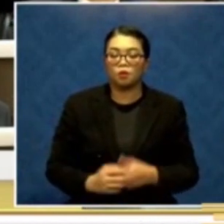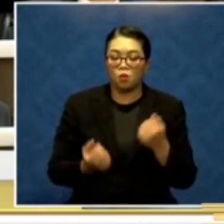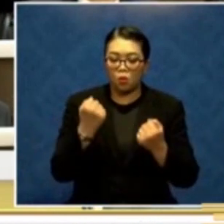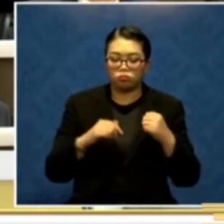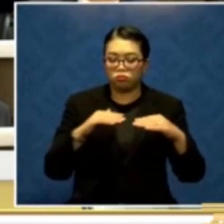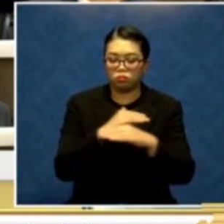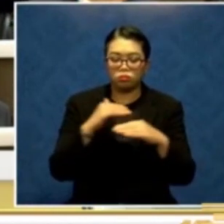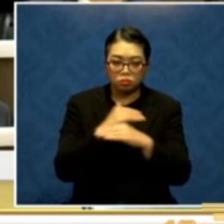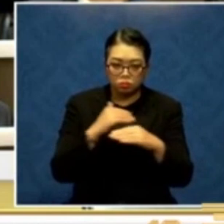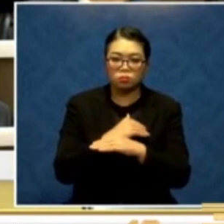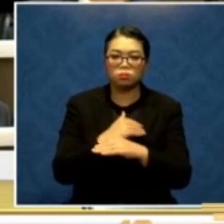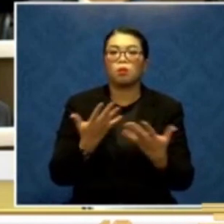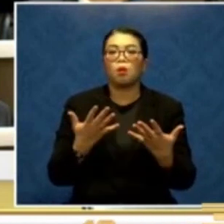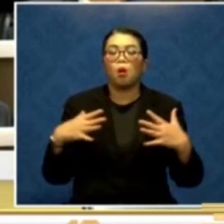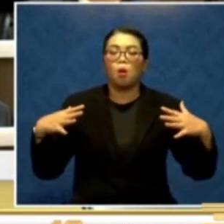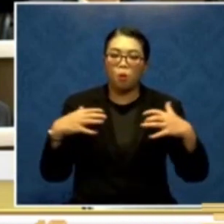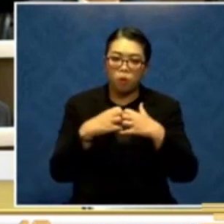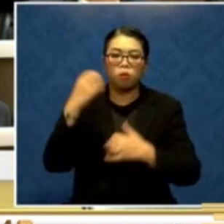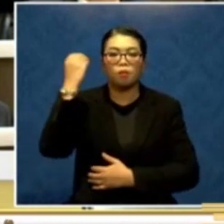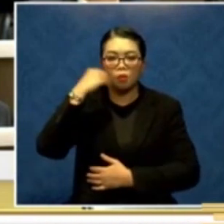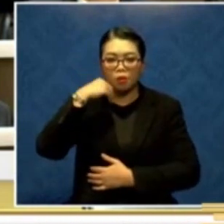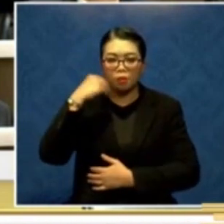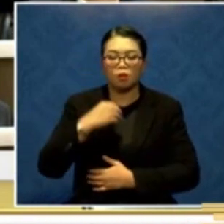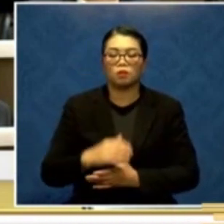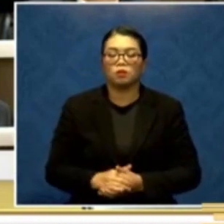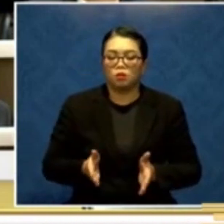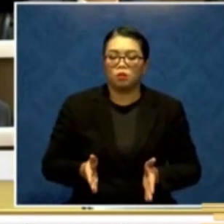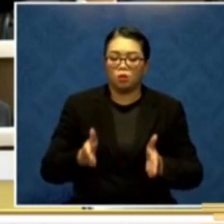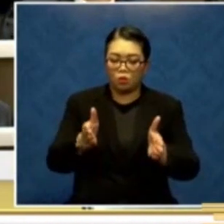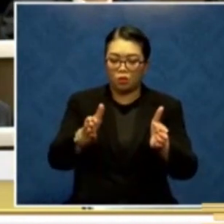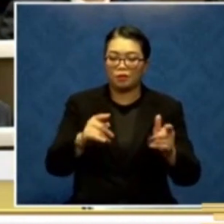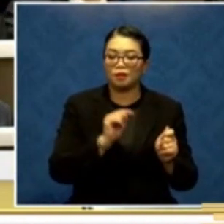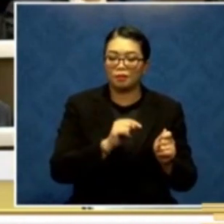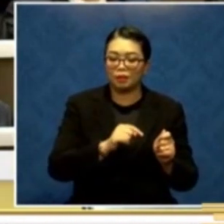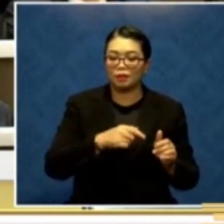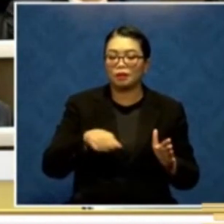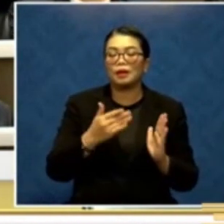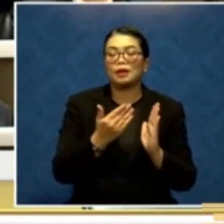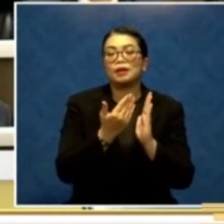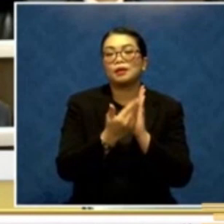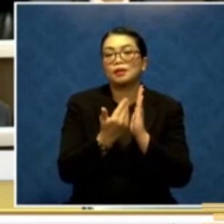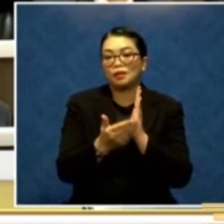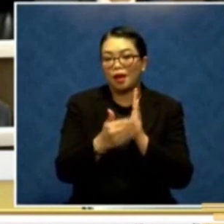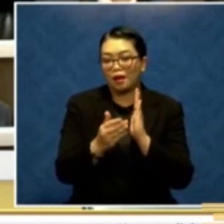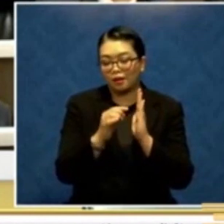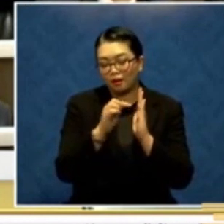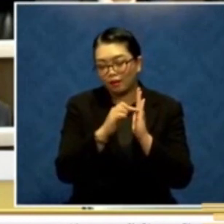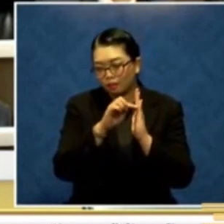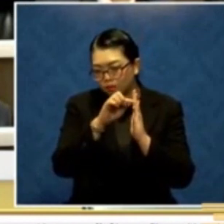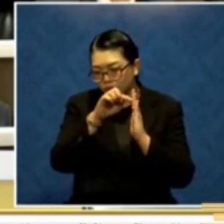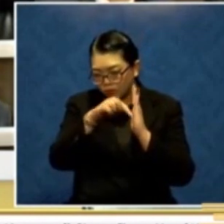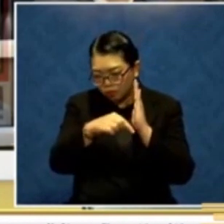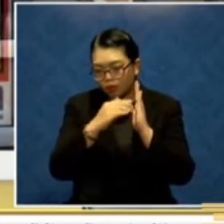จำนวนรถว่งแงอัดเกิดอุบัเหตุบ่อยครั้งเป็นถนนเชื่อมระห่างอสารกลางและอิสารใต้